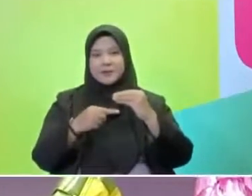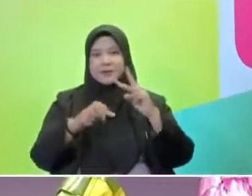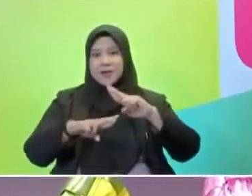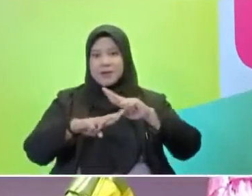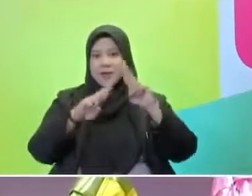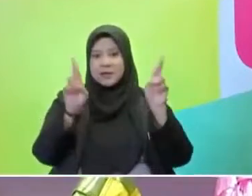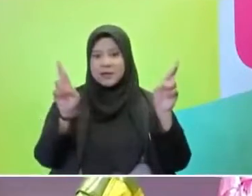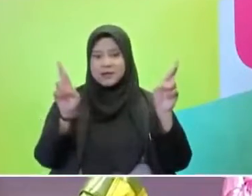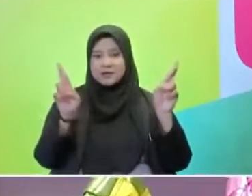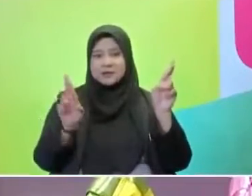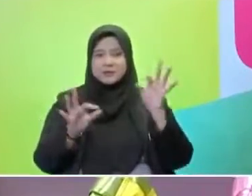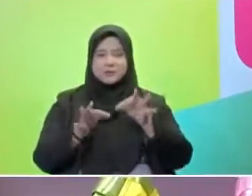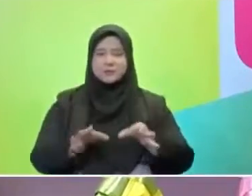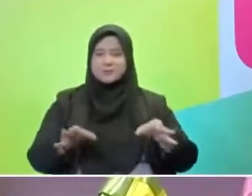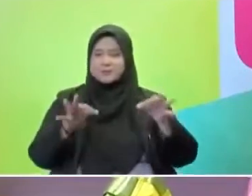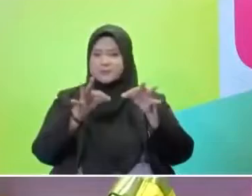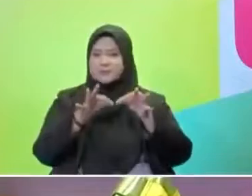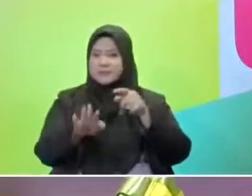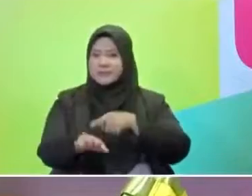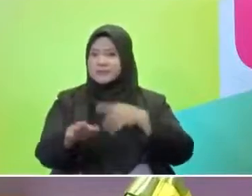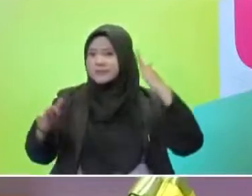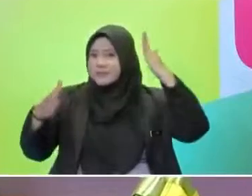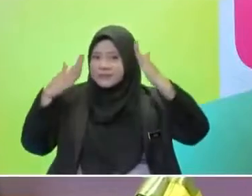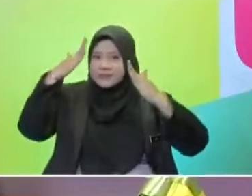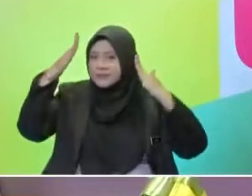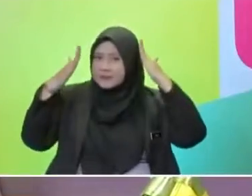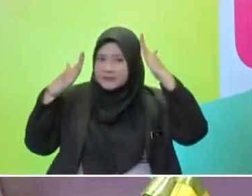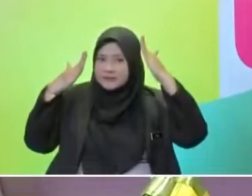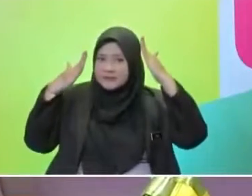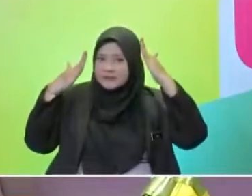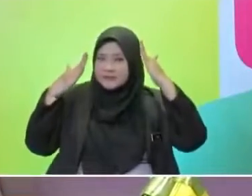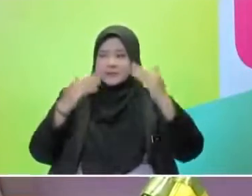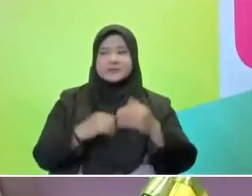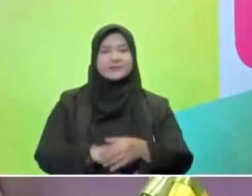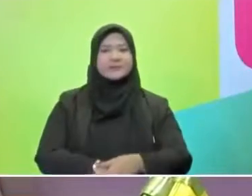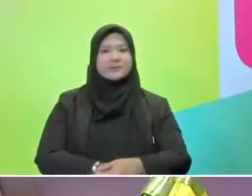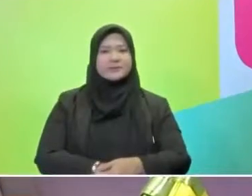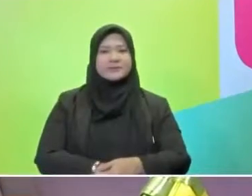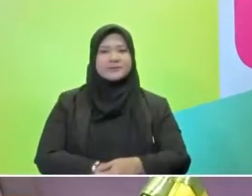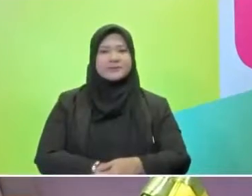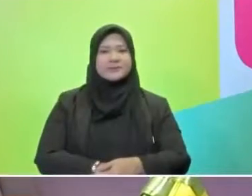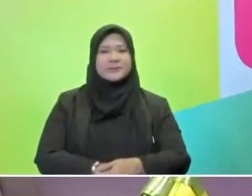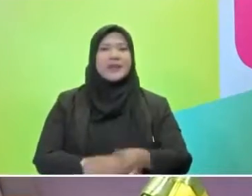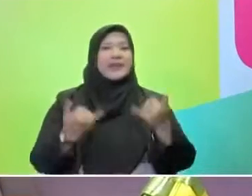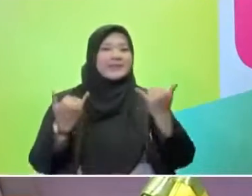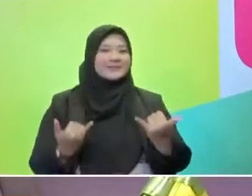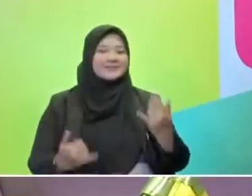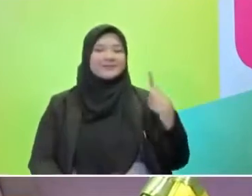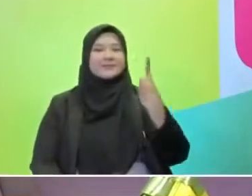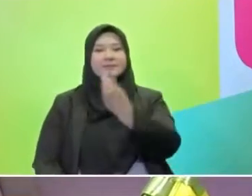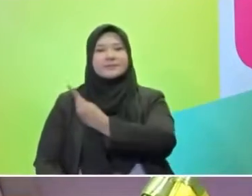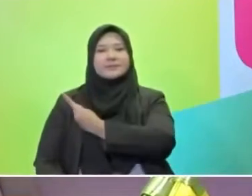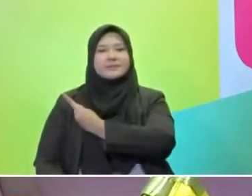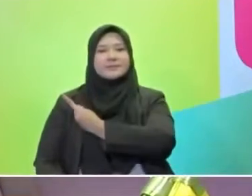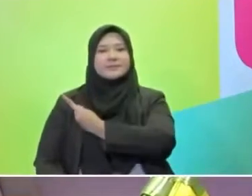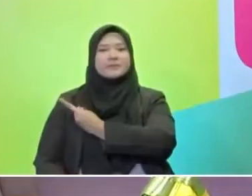kan, cikgu, kan? Betul. Perayaan utama kita dah suai padankan bersama-sama. Sekarang kita nak rehat seketika. Murid-murid di rumah